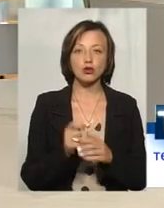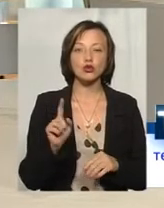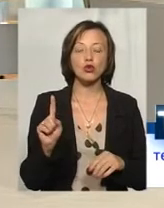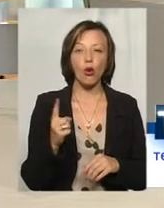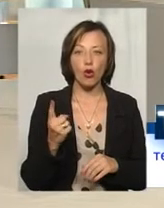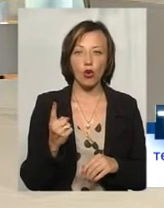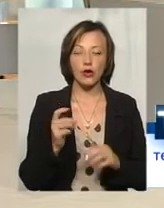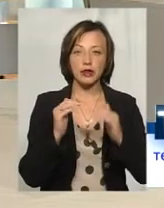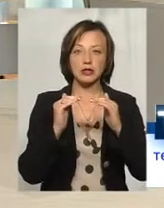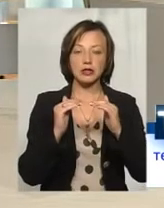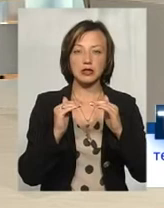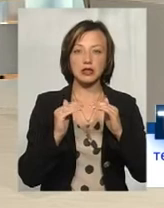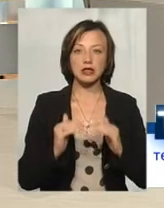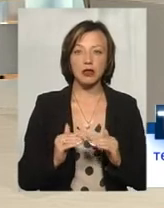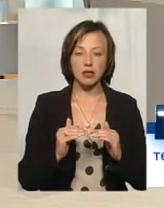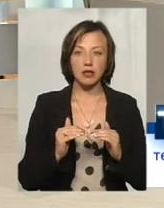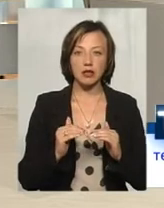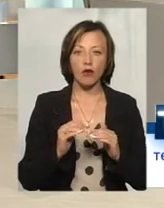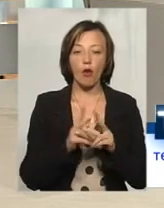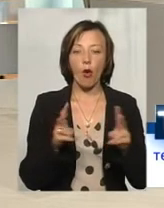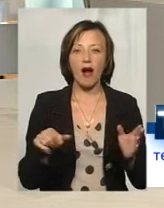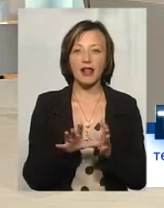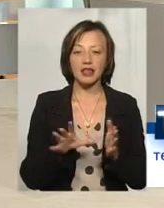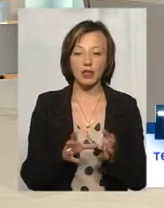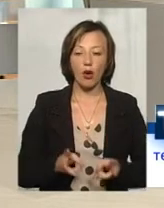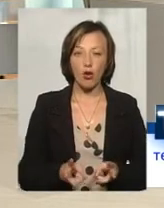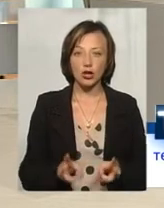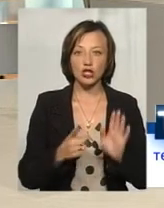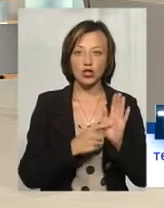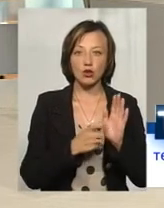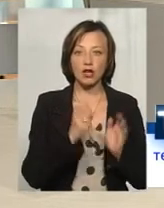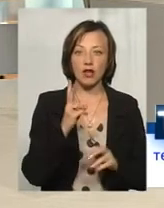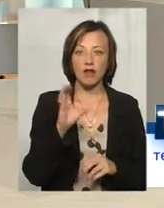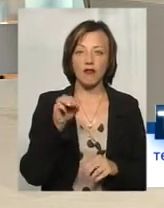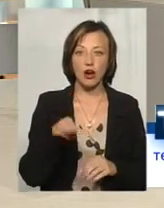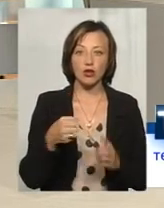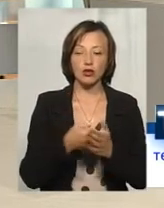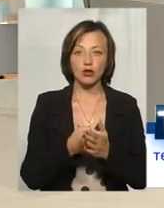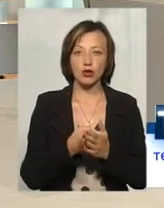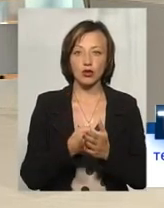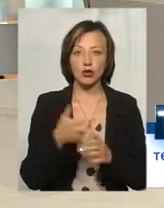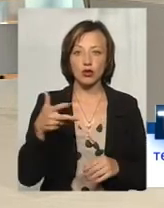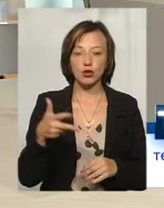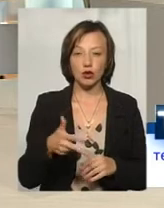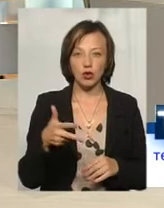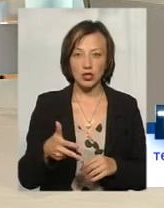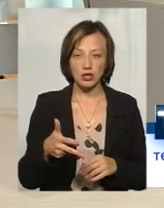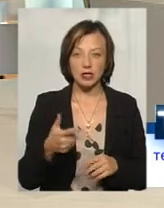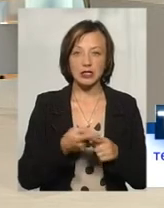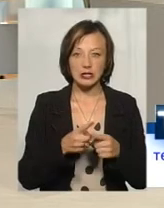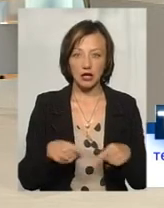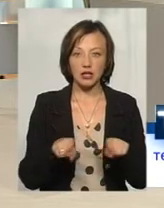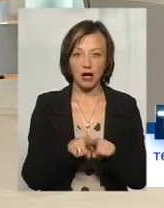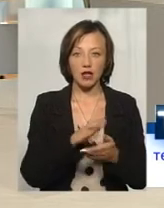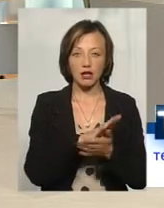чого знизили електричний котел трохи 600 кВт на місяць до 3000. Це так буде